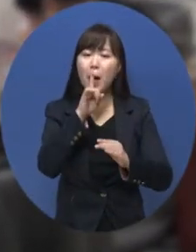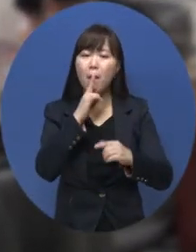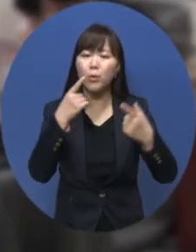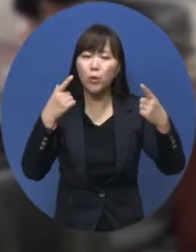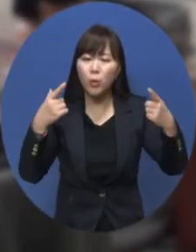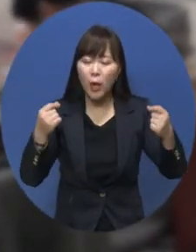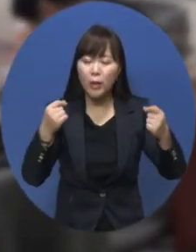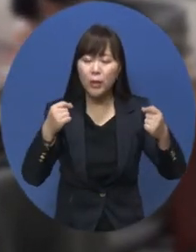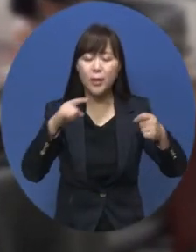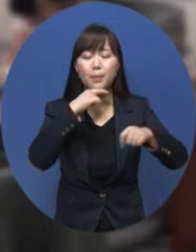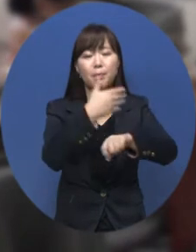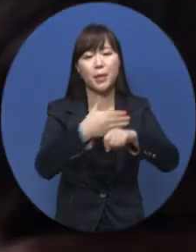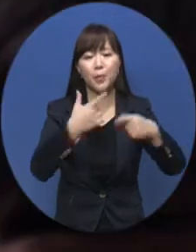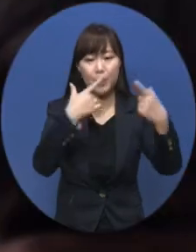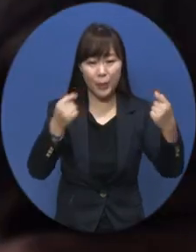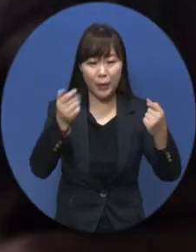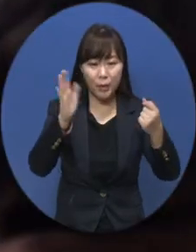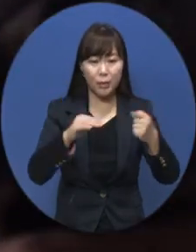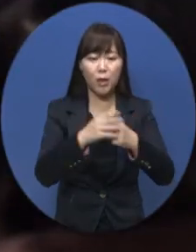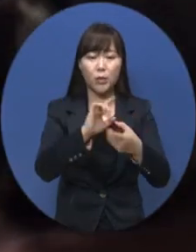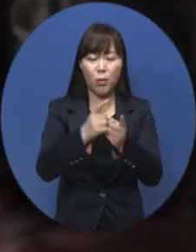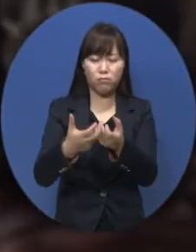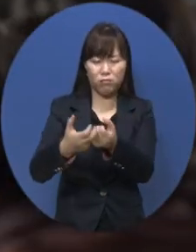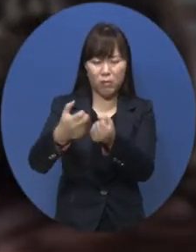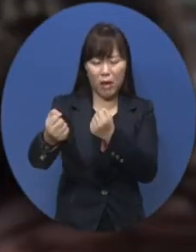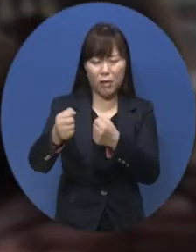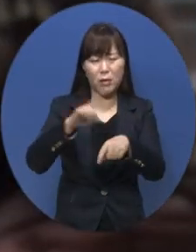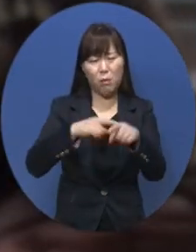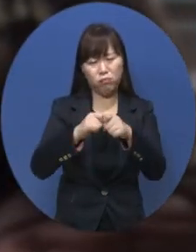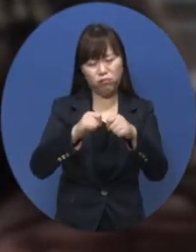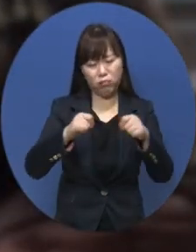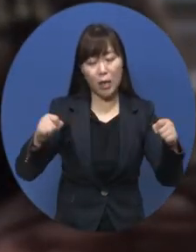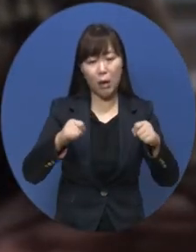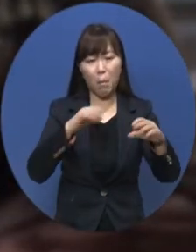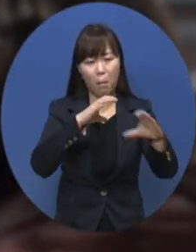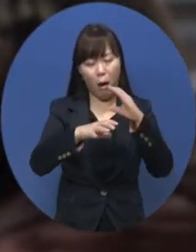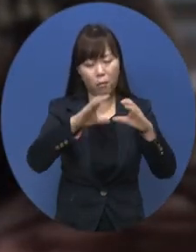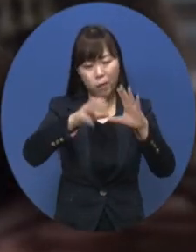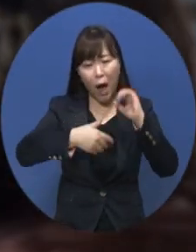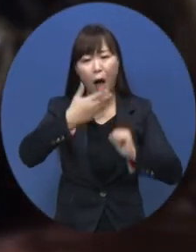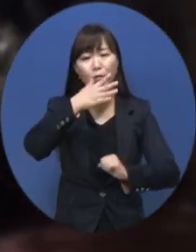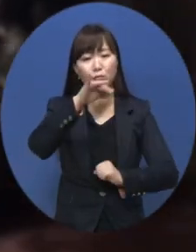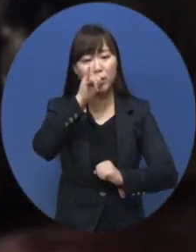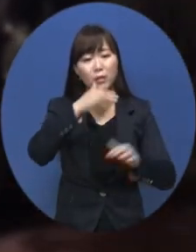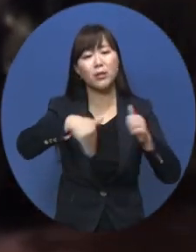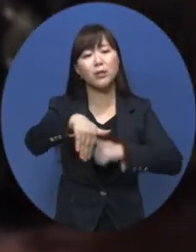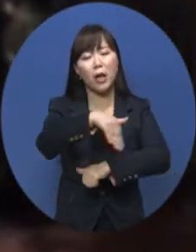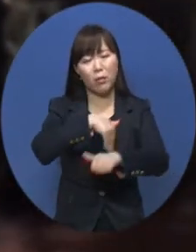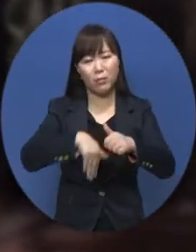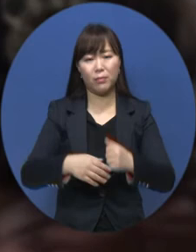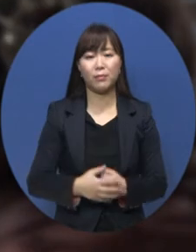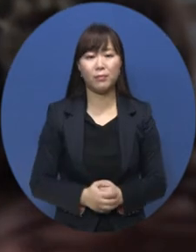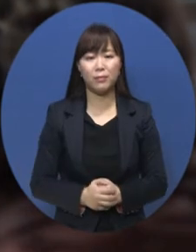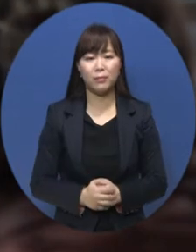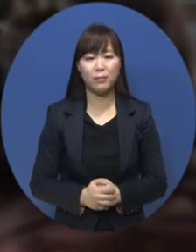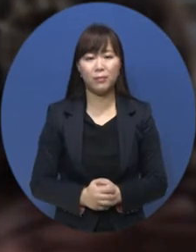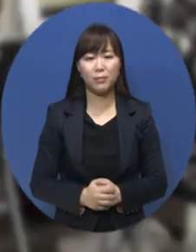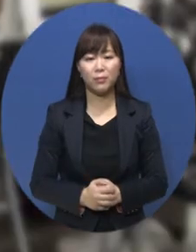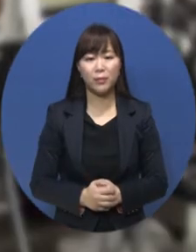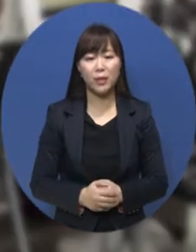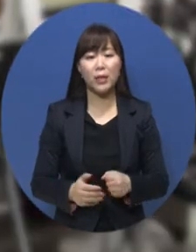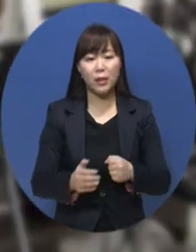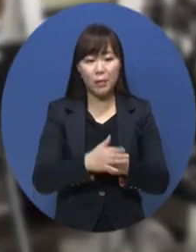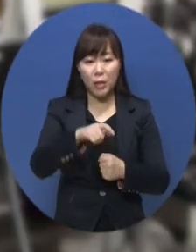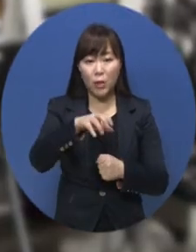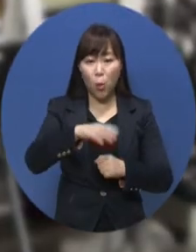한민족이 지만 분단의 긴 세월은 의사소통도 제대로 할 수 없는 현실을 만들었습니다 그래서